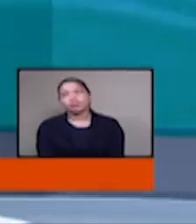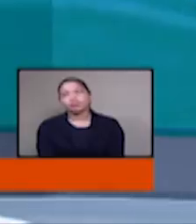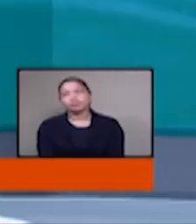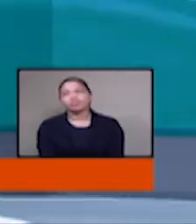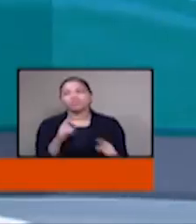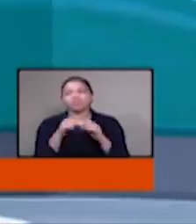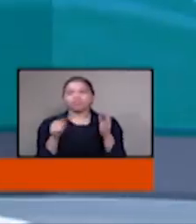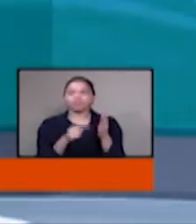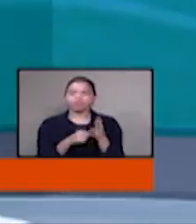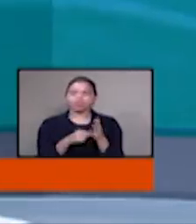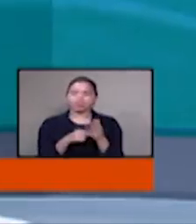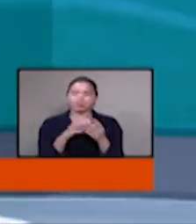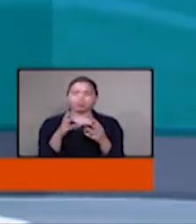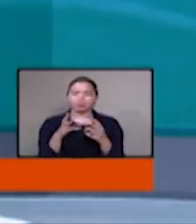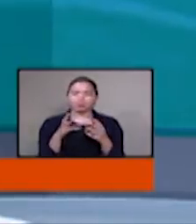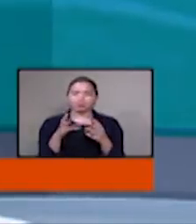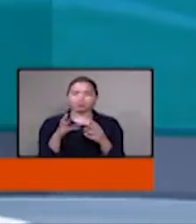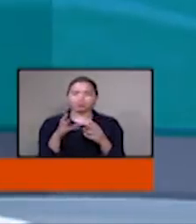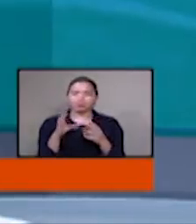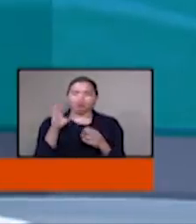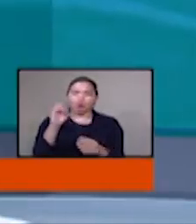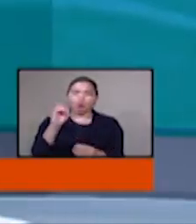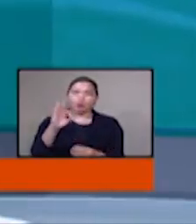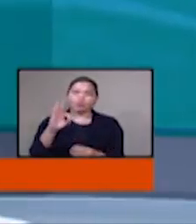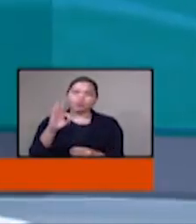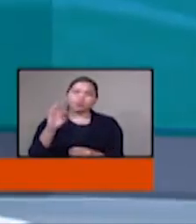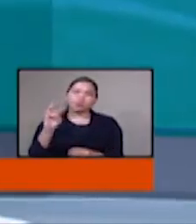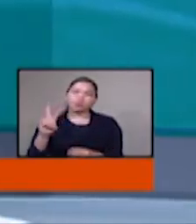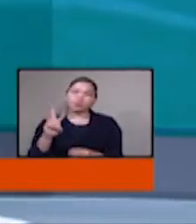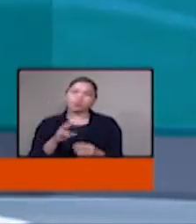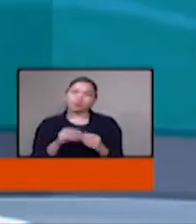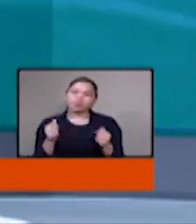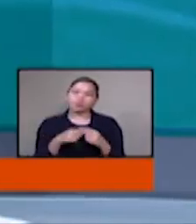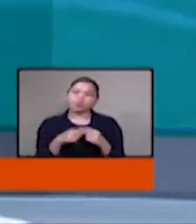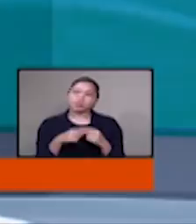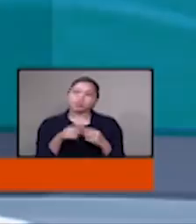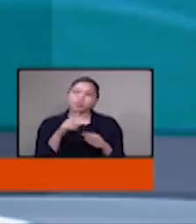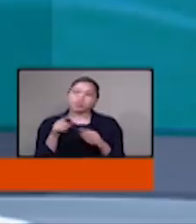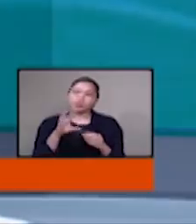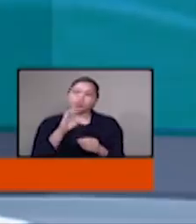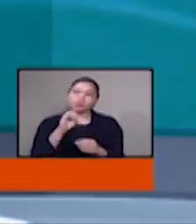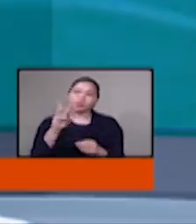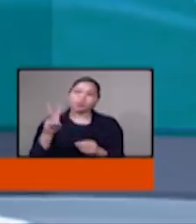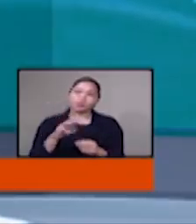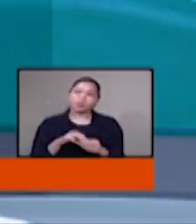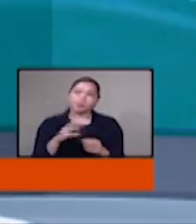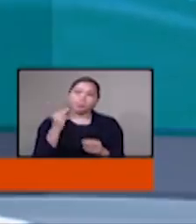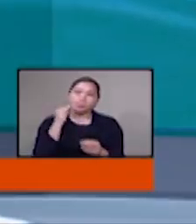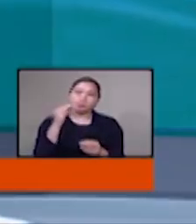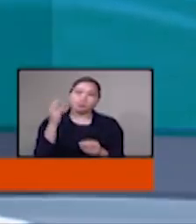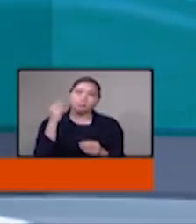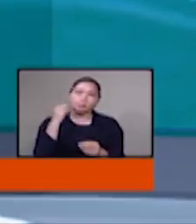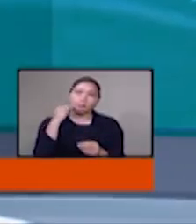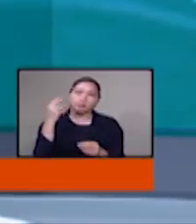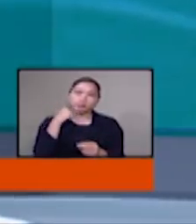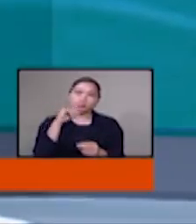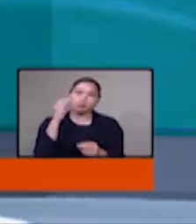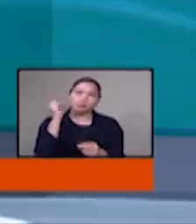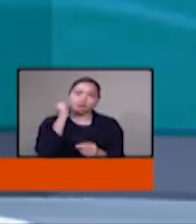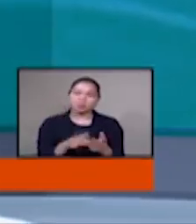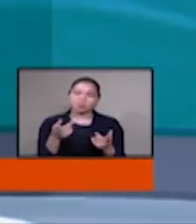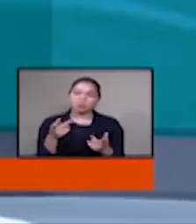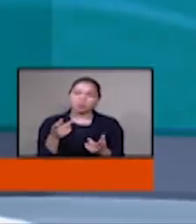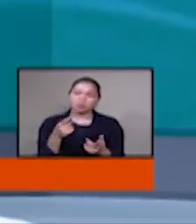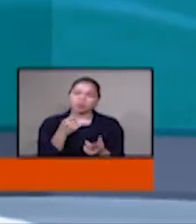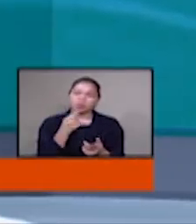Dito na po tayo sa sandigan ng mga inapi nating kababayan, ang OFW Alert. Nagpapasaklolo po sa atin ang OFW sa Dammam na si Miss Mary Joy Season. Hiling